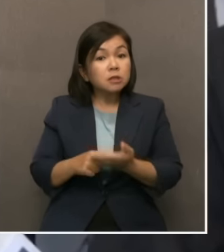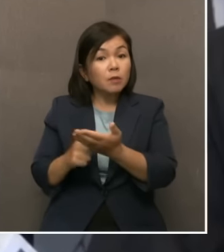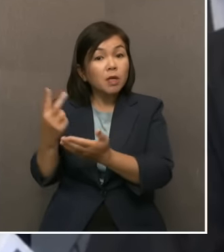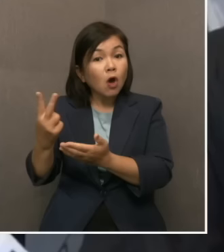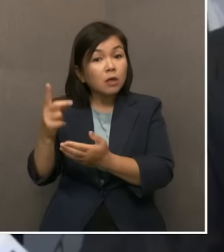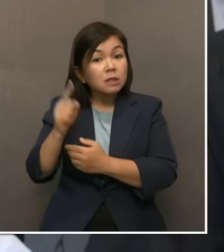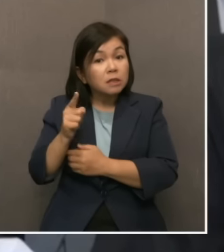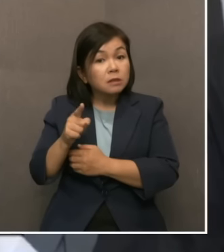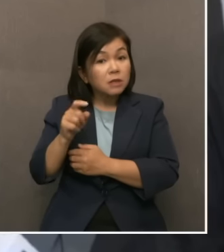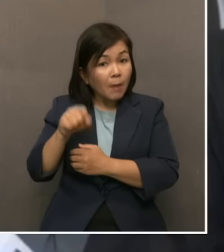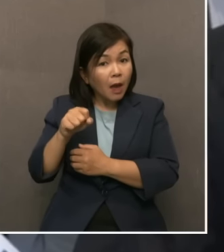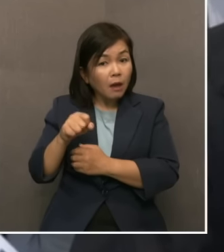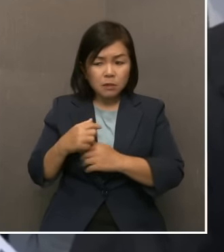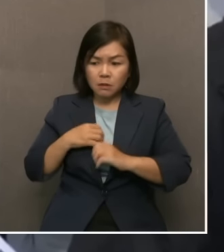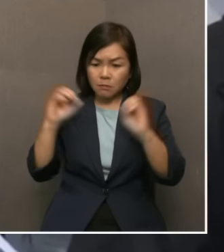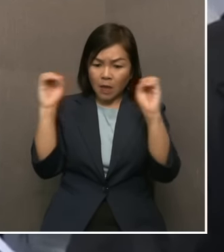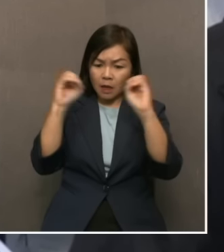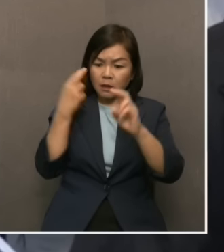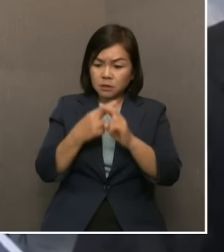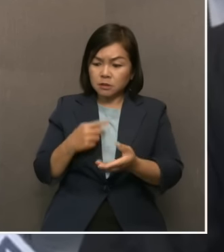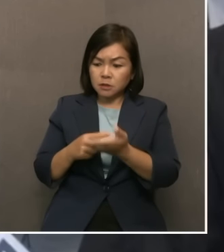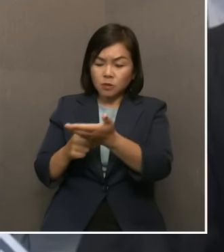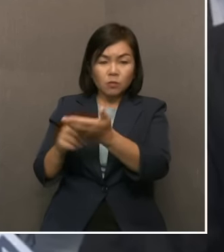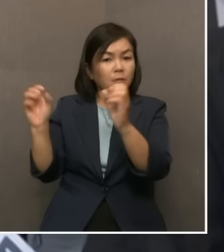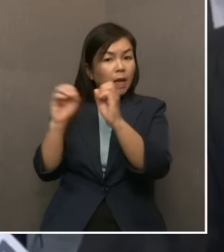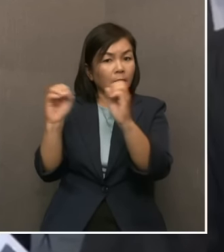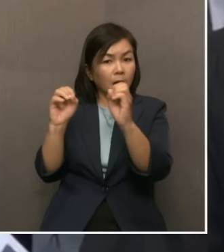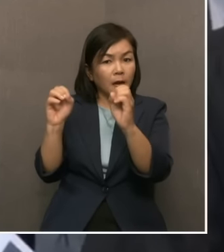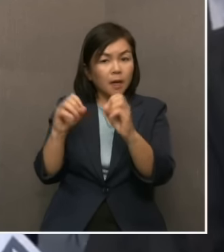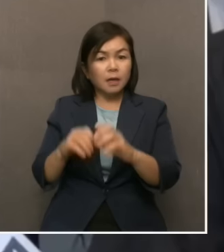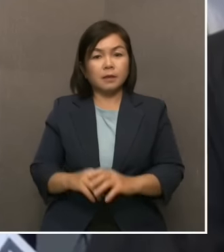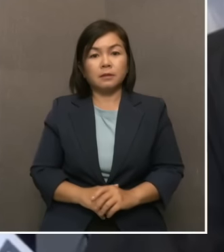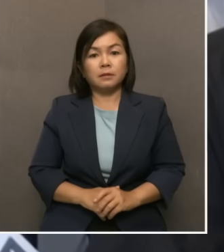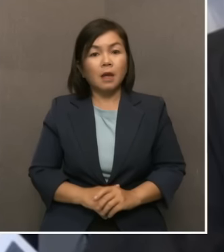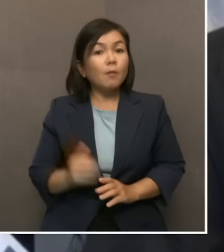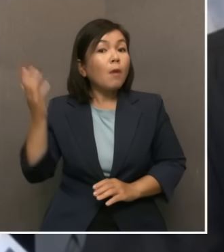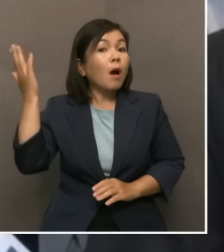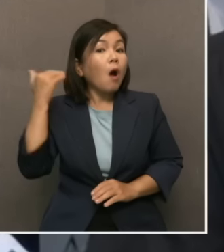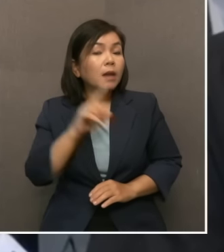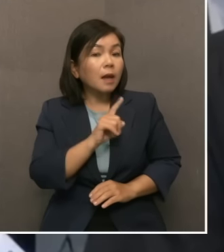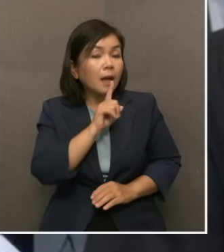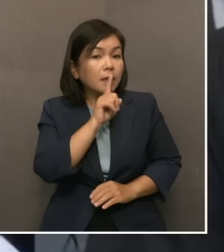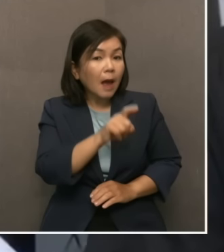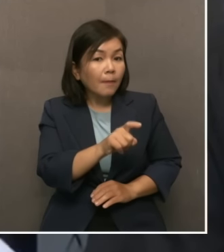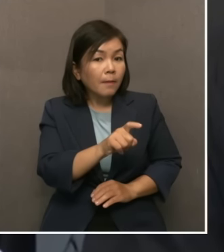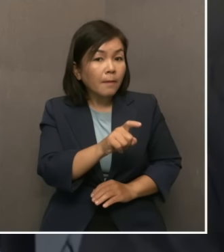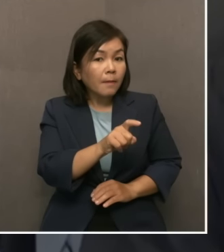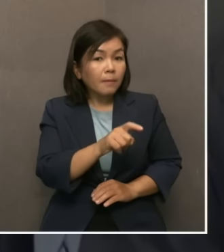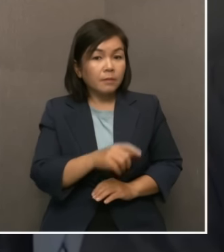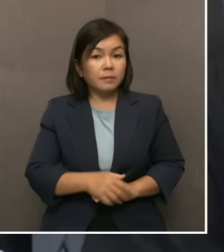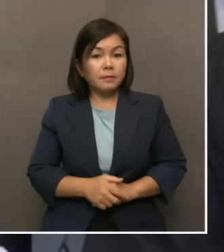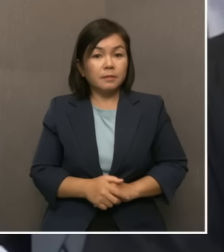ณไม่ใช ่ผมไม่เคยส่งชื่อใคร ที่ผ่านมาเป็นการส่ง ใช่